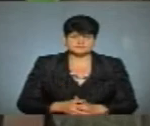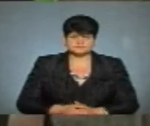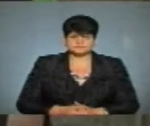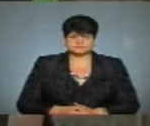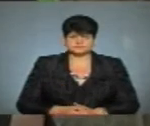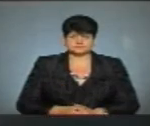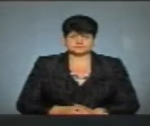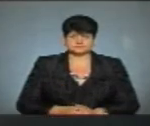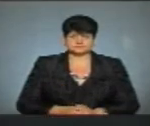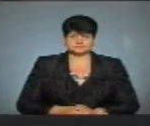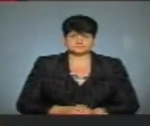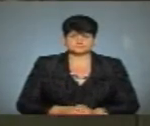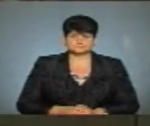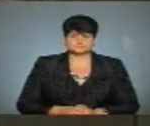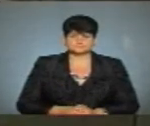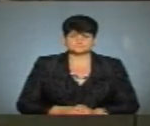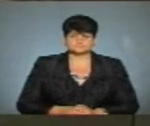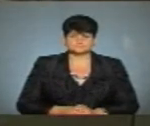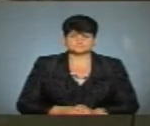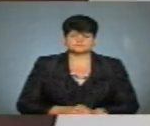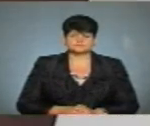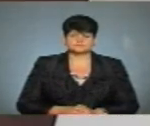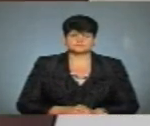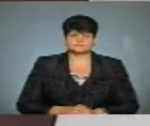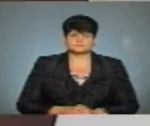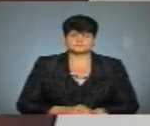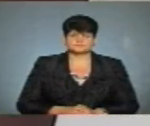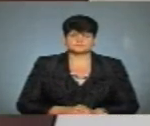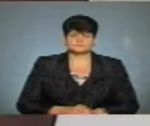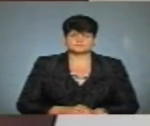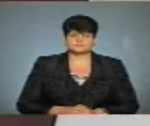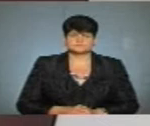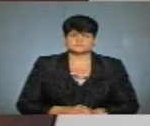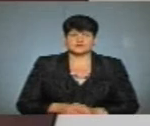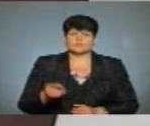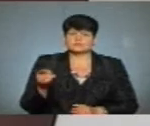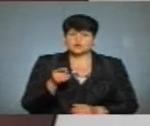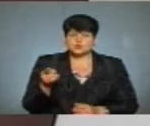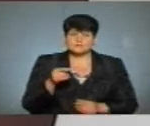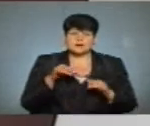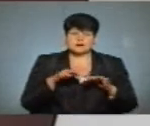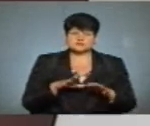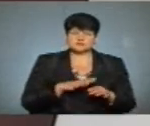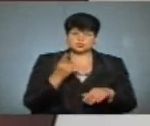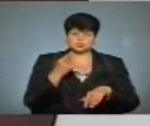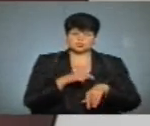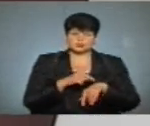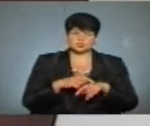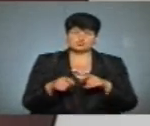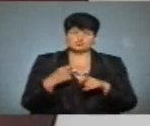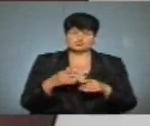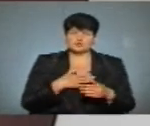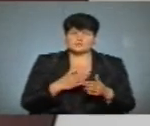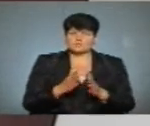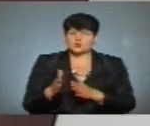Сарабун, Марта Журавель. Новини на Суспільному. Тернопіль. В Тернополі акція тривала годину. Порушень